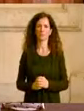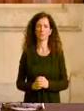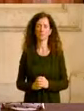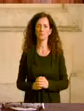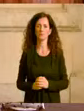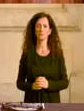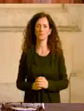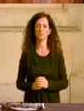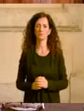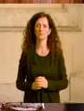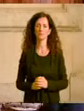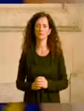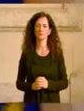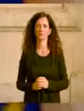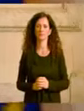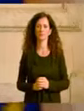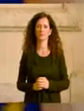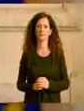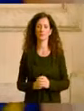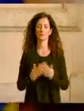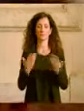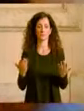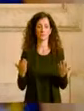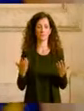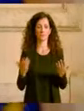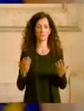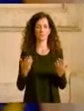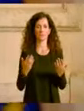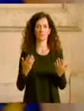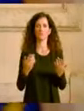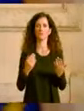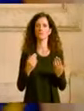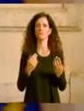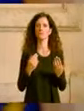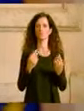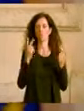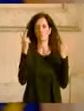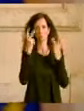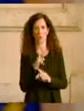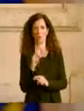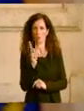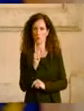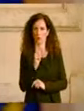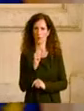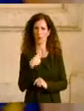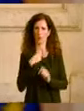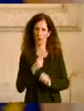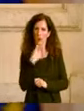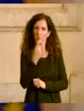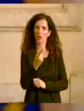Guardi, innanzitutto non è vero che non stiamo perseguendo le strategie anche per quanto